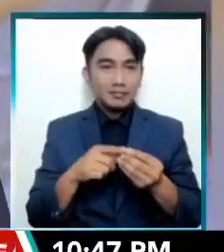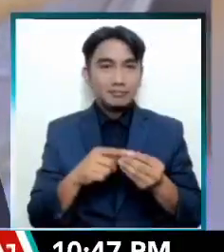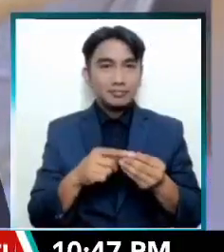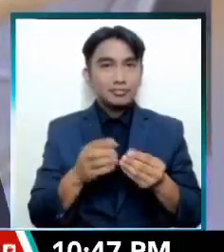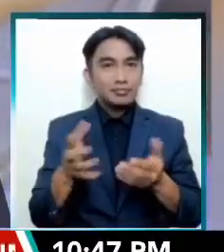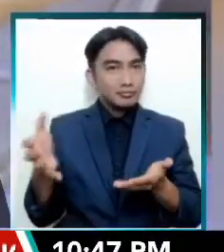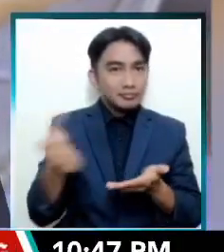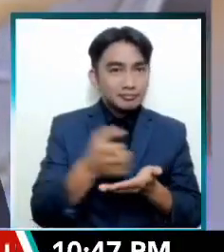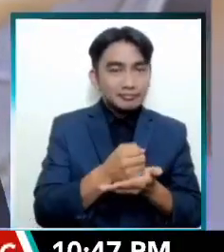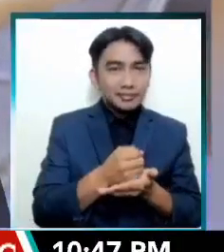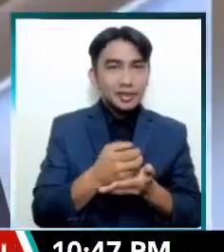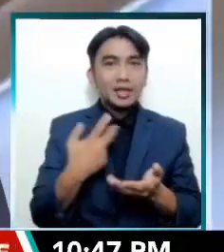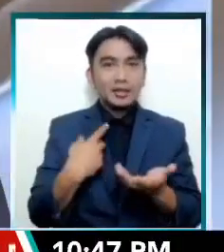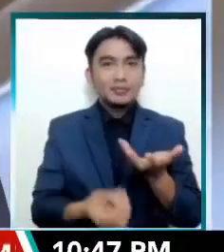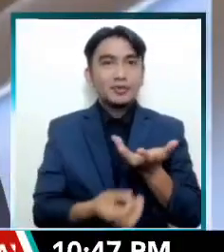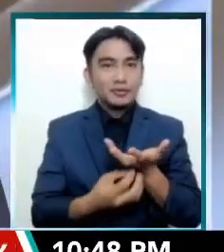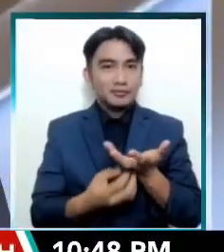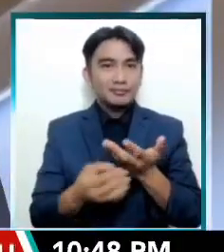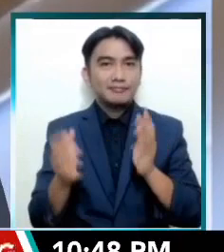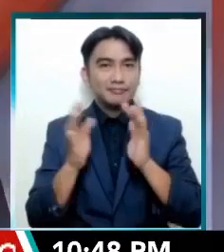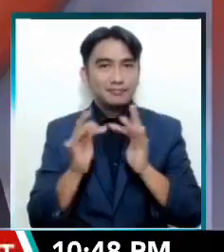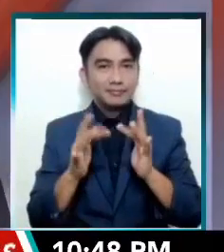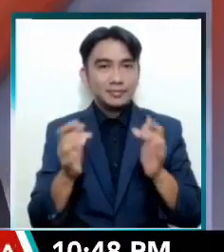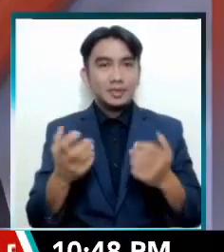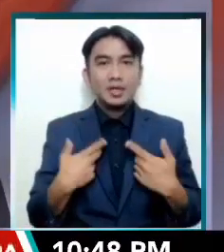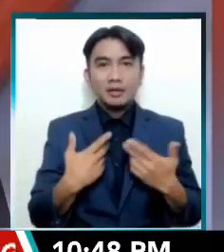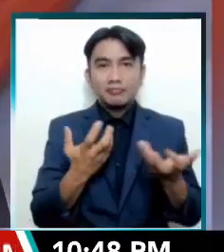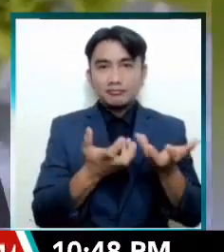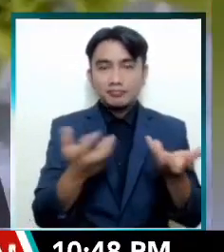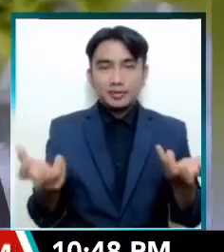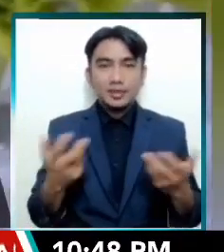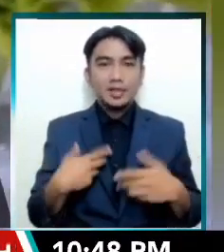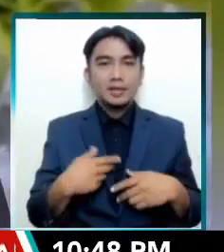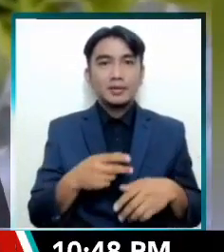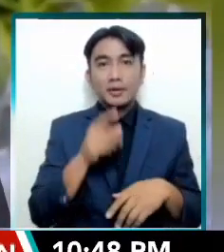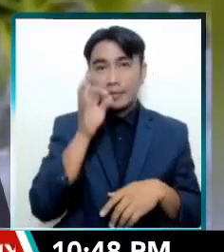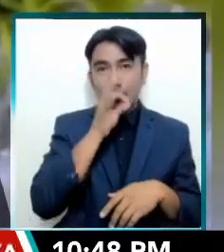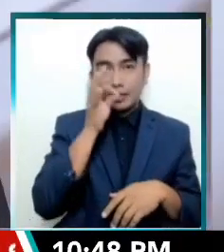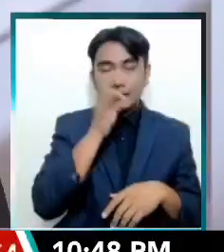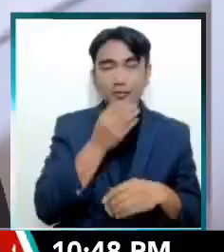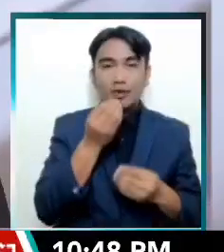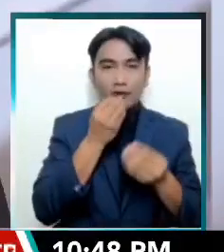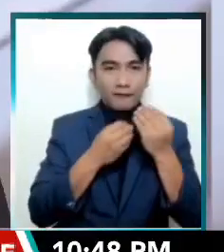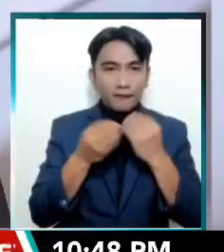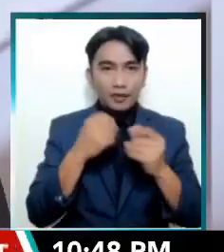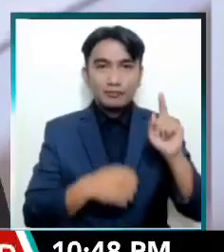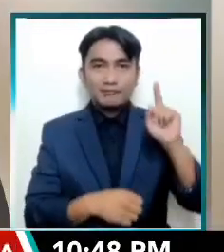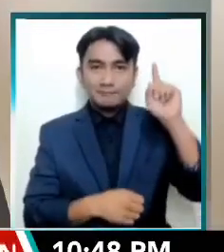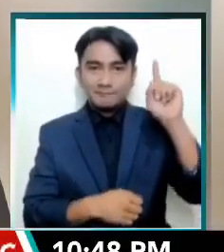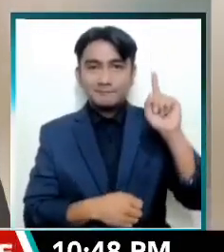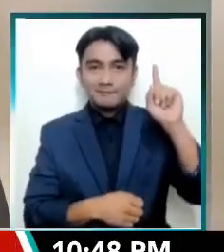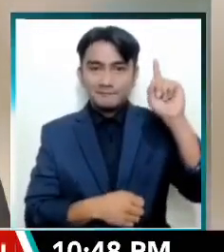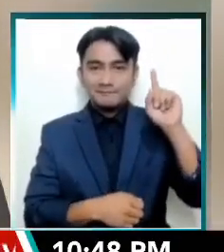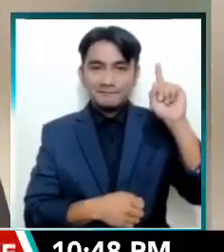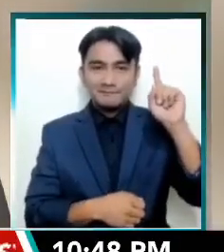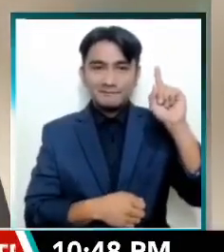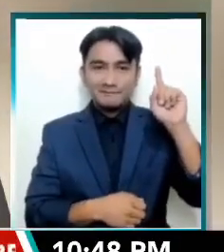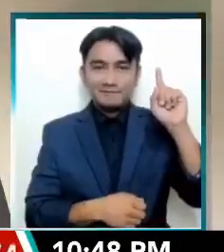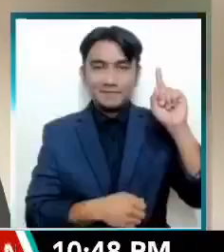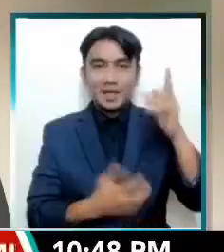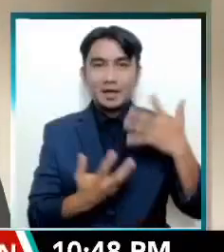Kakaibang putahe ang inihanda gaya ng kakaning singkamas, singkamas salad at singkamas